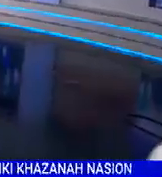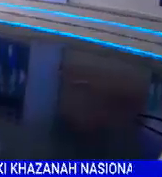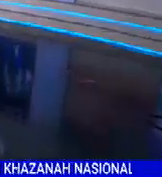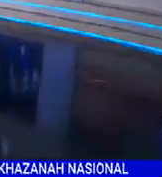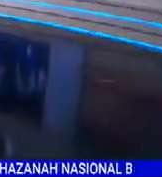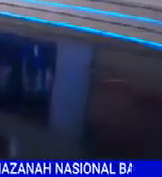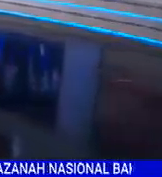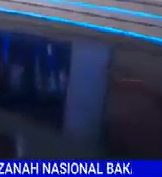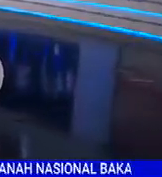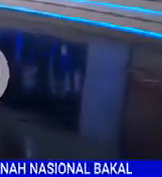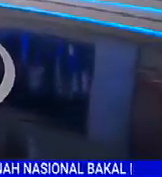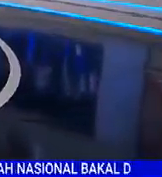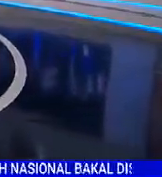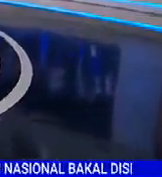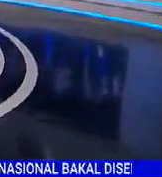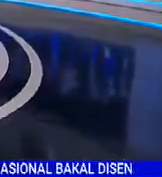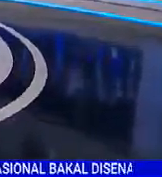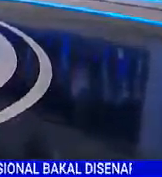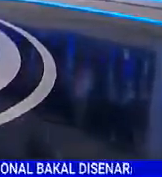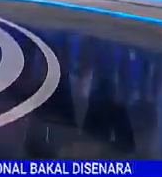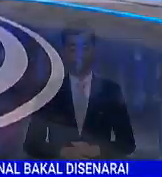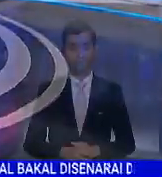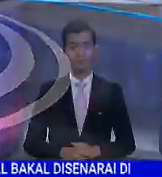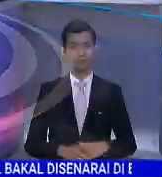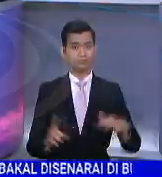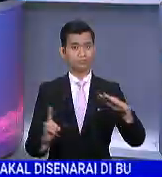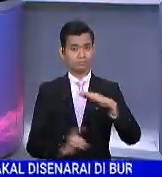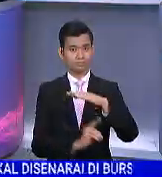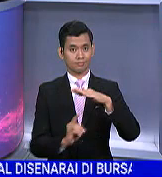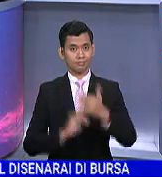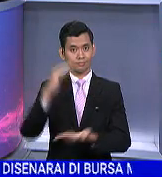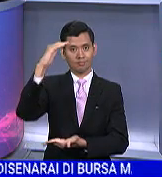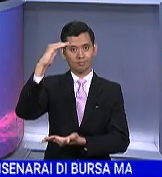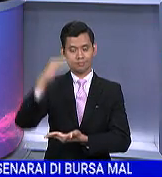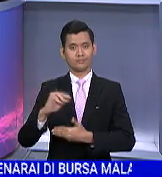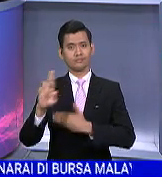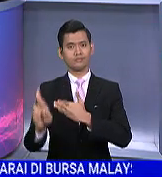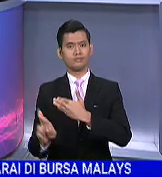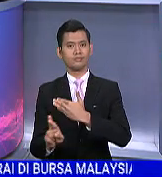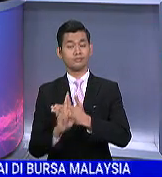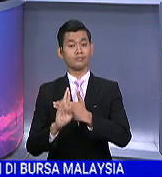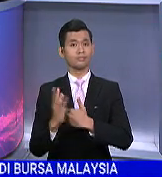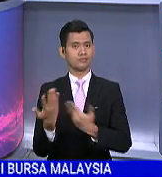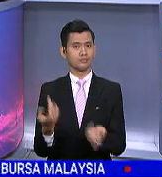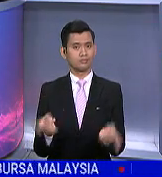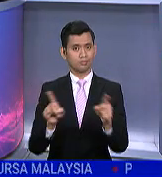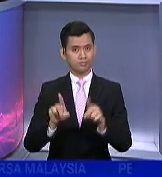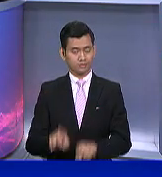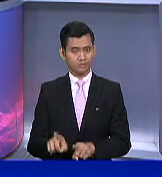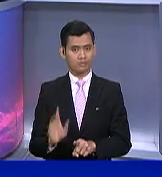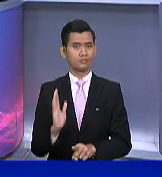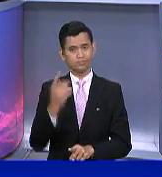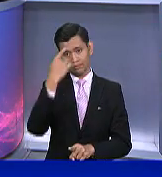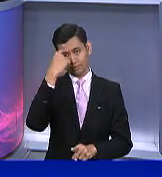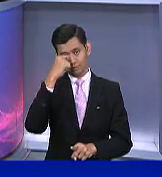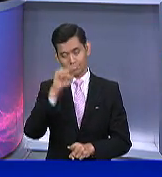Hai Masih bersama berita bencana dosa pengurangan risiko bencana dibangunkan sebagai mitigasi